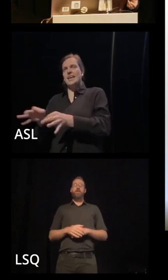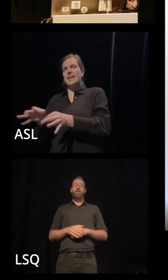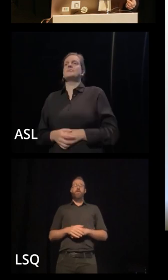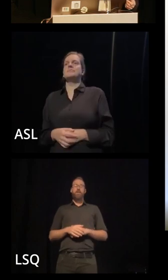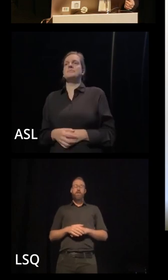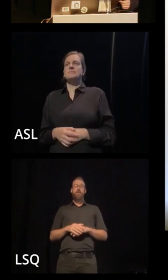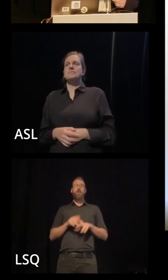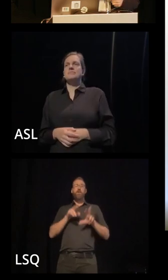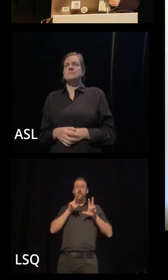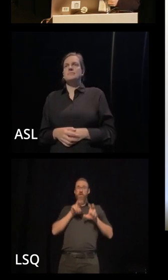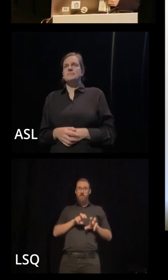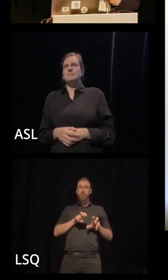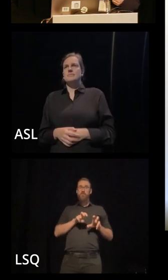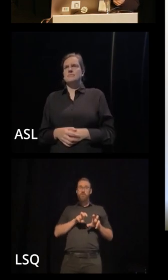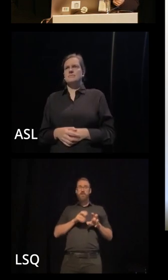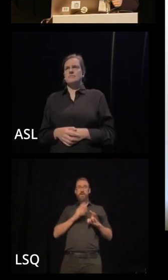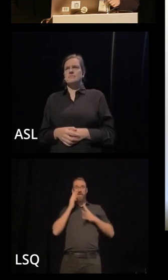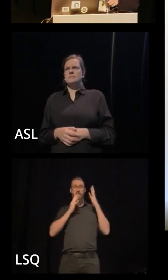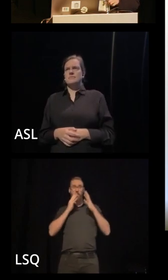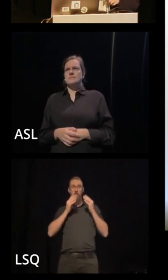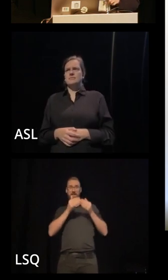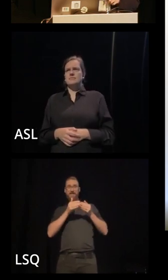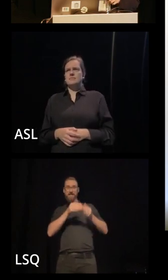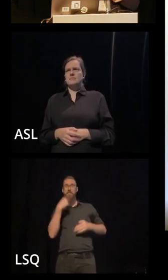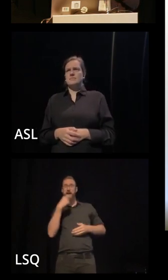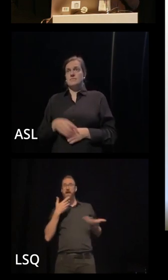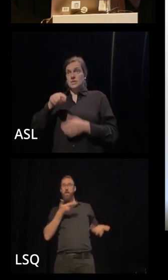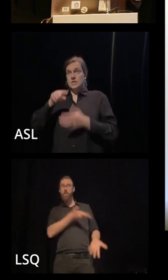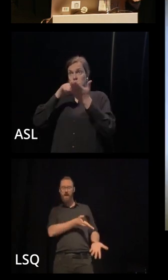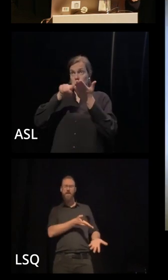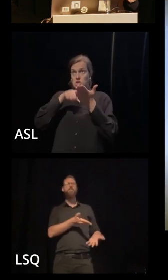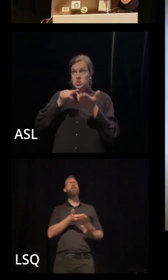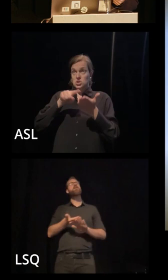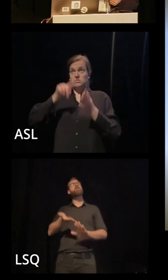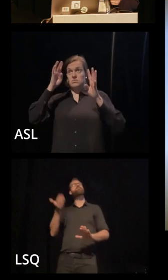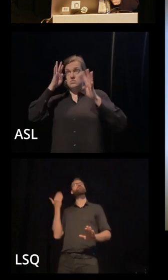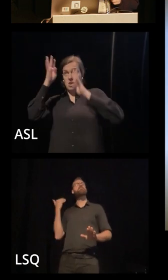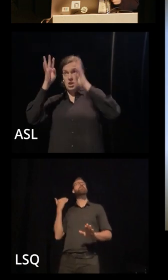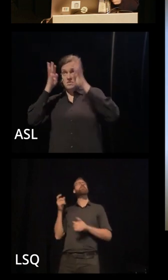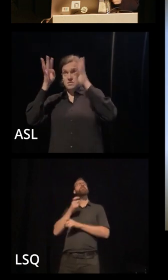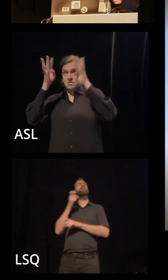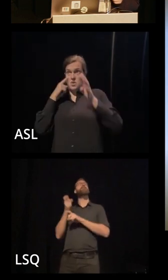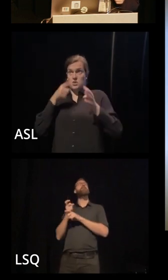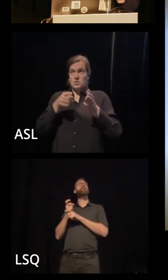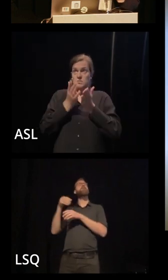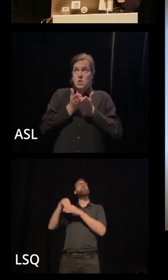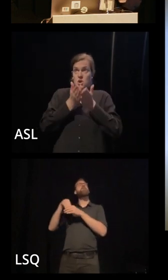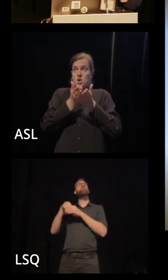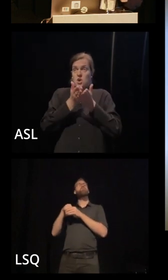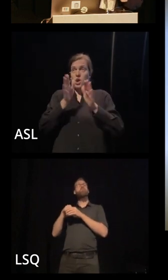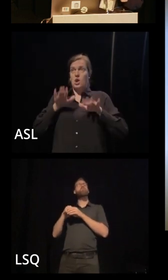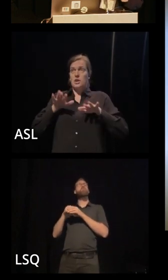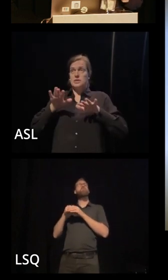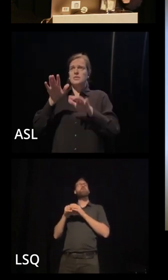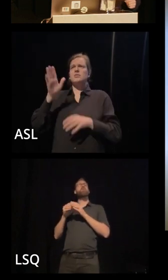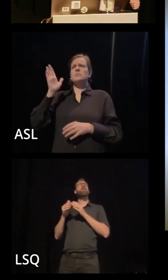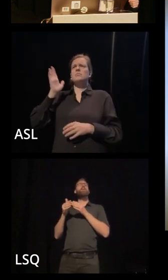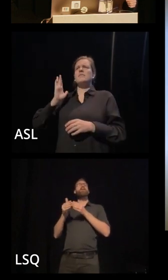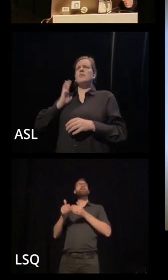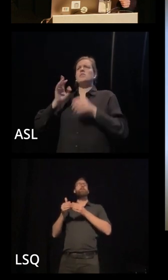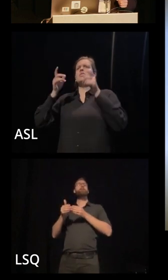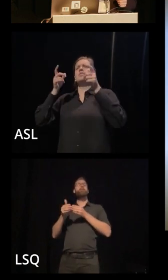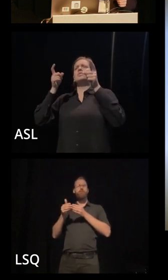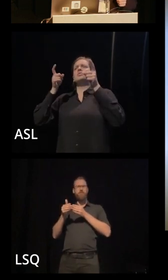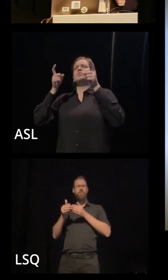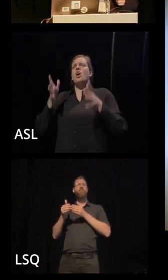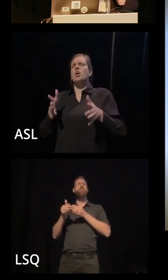la recherche-création maritime, comme Eva le disait, j'avais été dans le passé directrice du contenu artistique maritime historique du projet